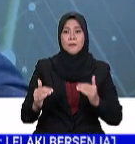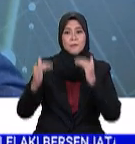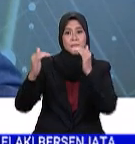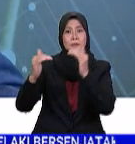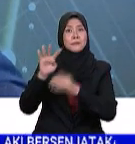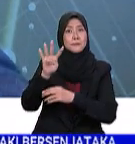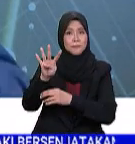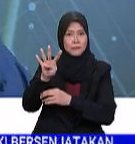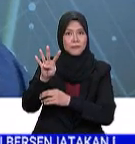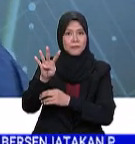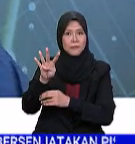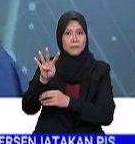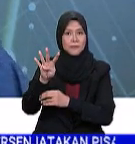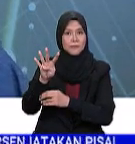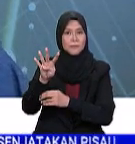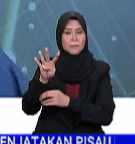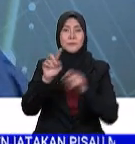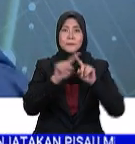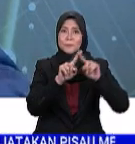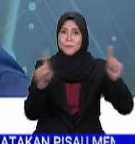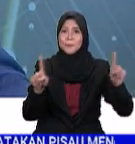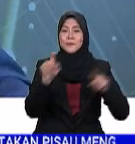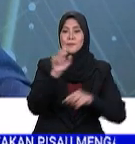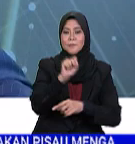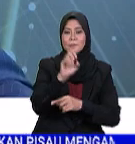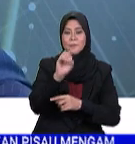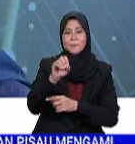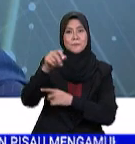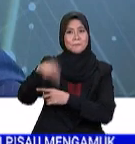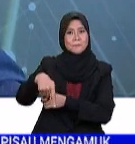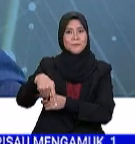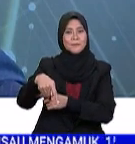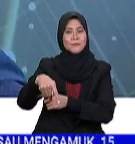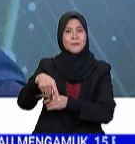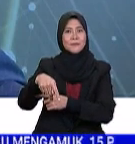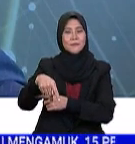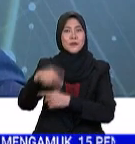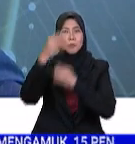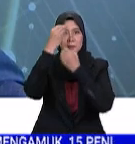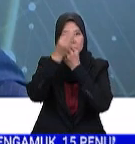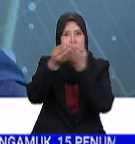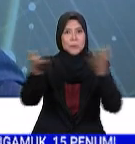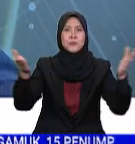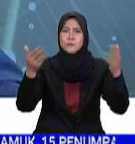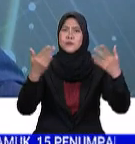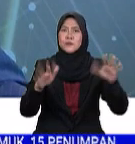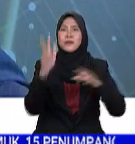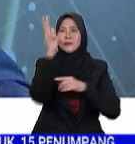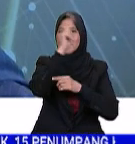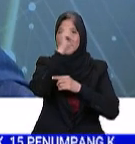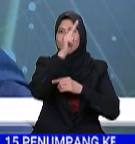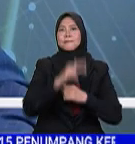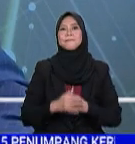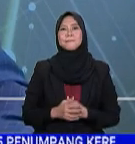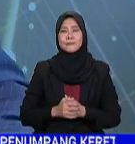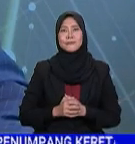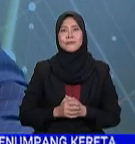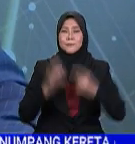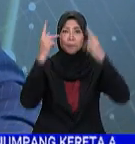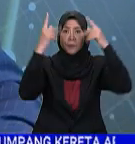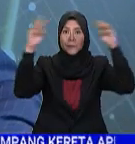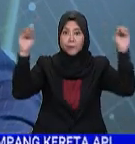4, tetapi SOP-SOP yang jelas telah pun diumumkan oleh kerajaan.